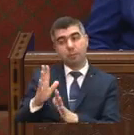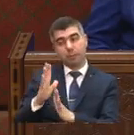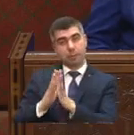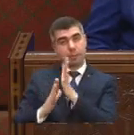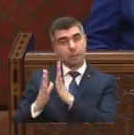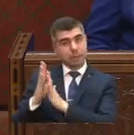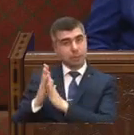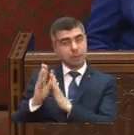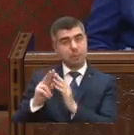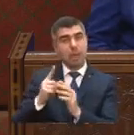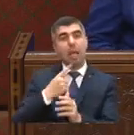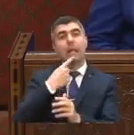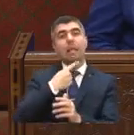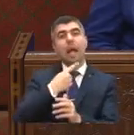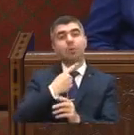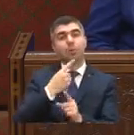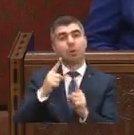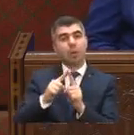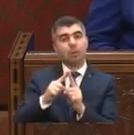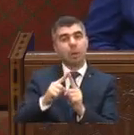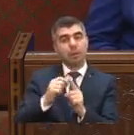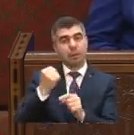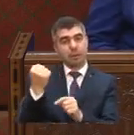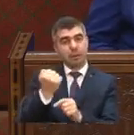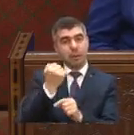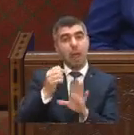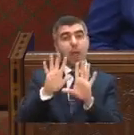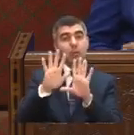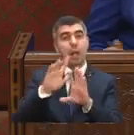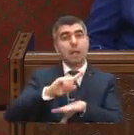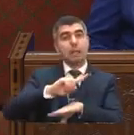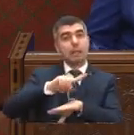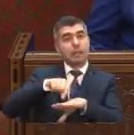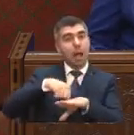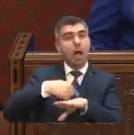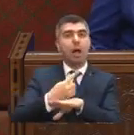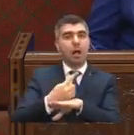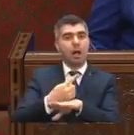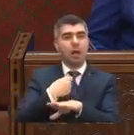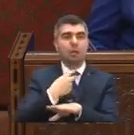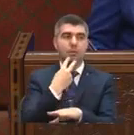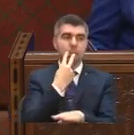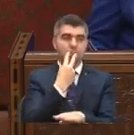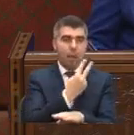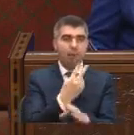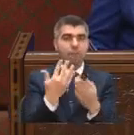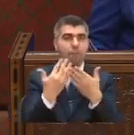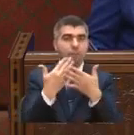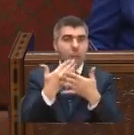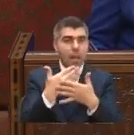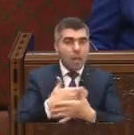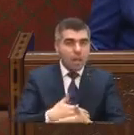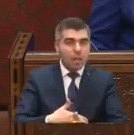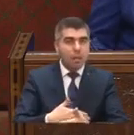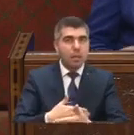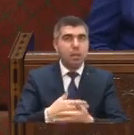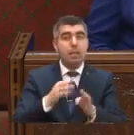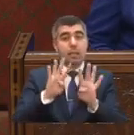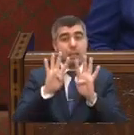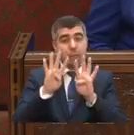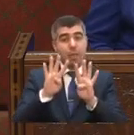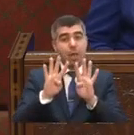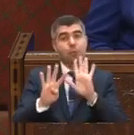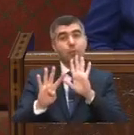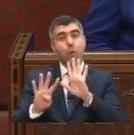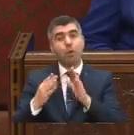الناس من الناظور، تاخرت الباخره اكثر من 10 ساعات. كنا تنتابعوا ذاك الليله اللي وصلت الى حدود 8-9 صباحا